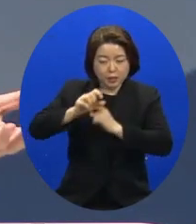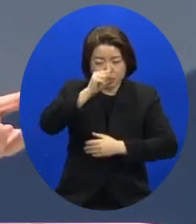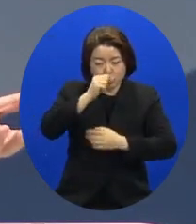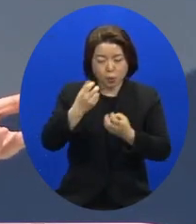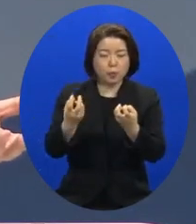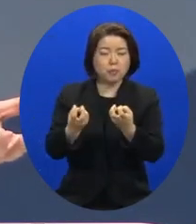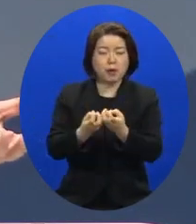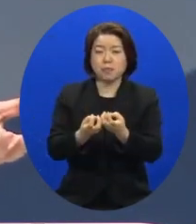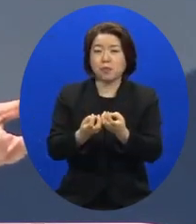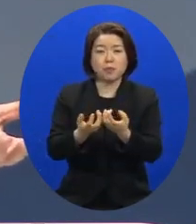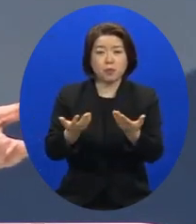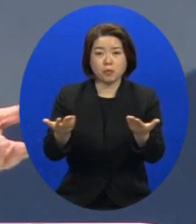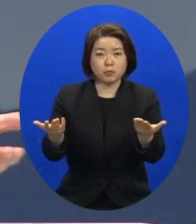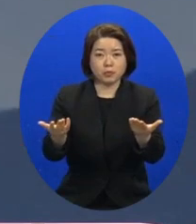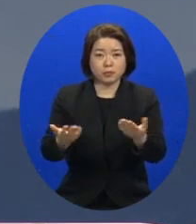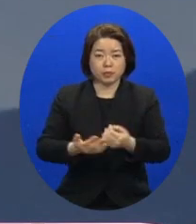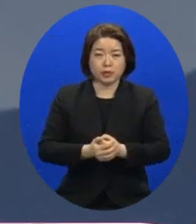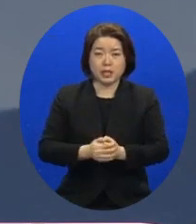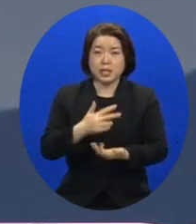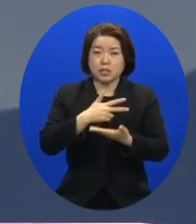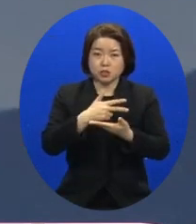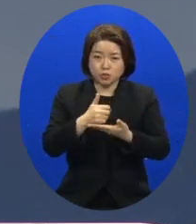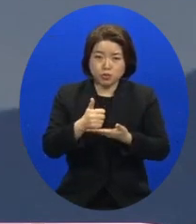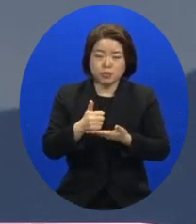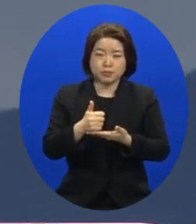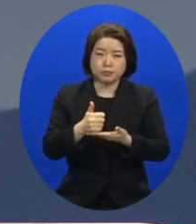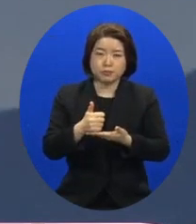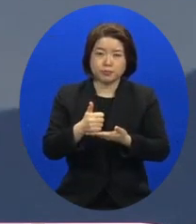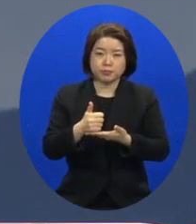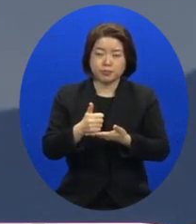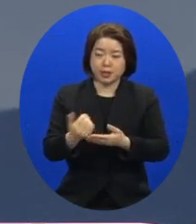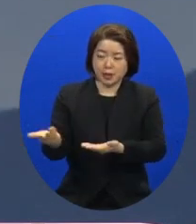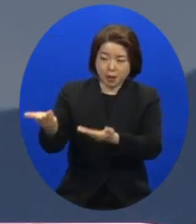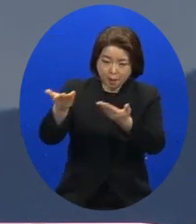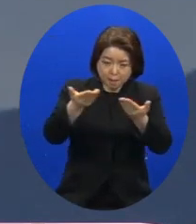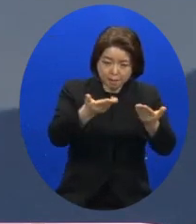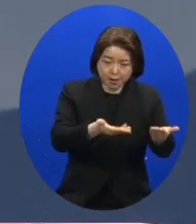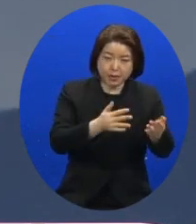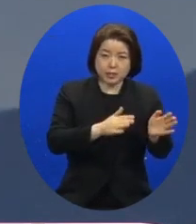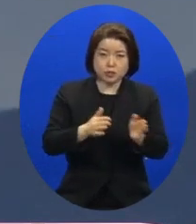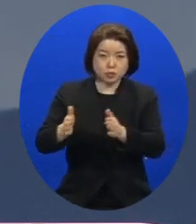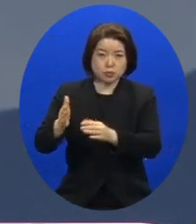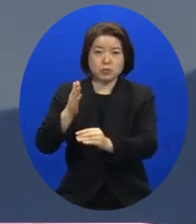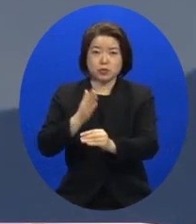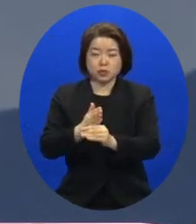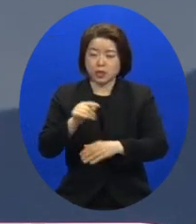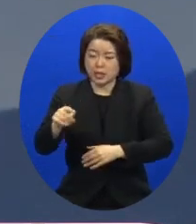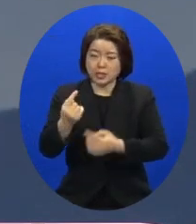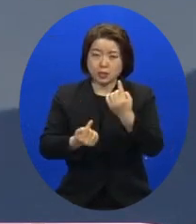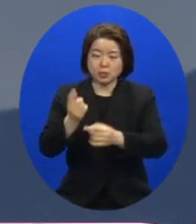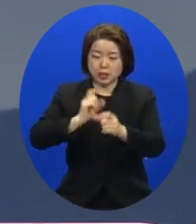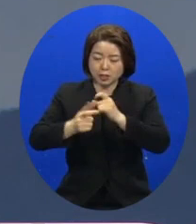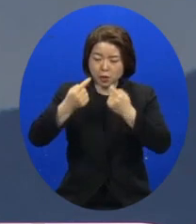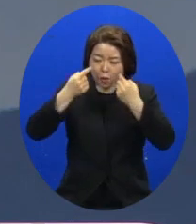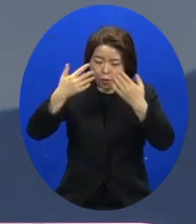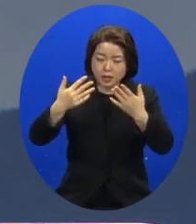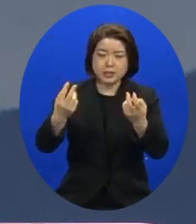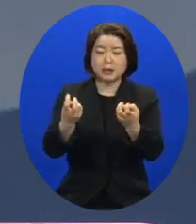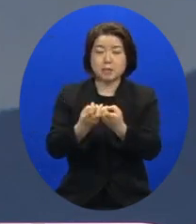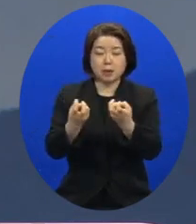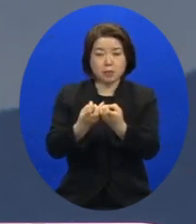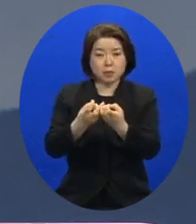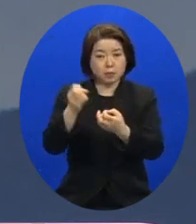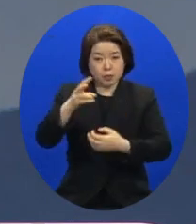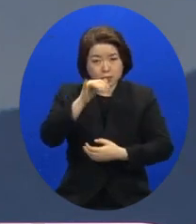방법이 어디 있습니까? 주님을 맞이할 준비 중에 이것보다 더 확실한 방법이 어디